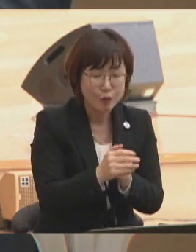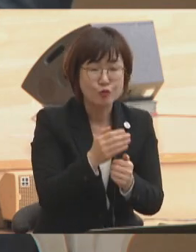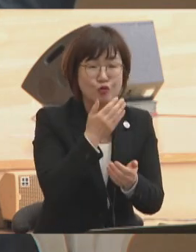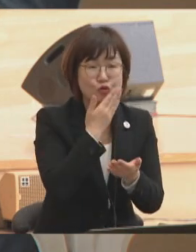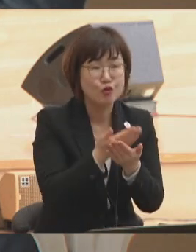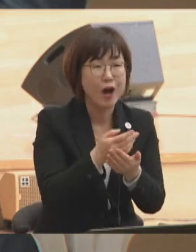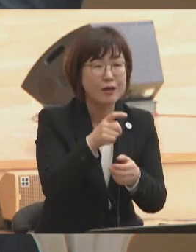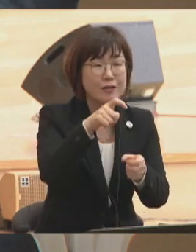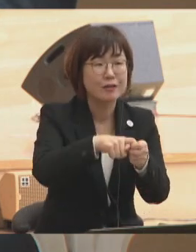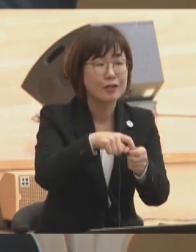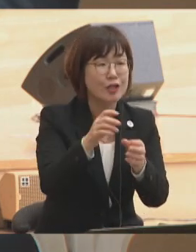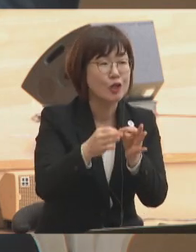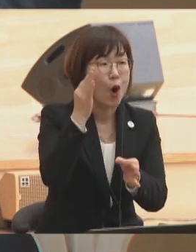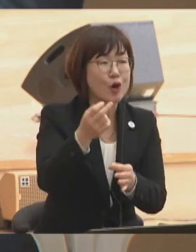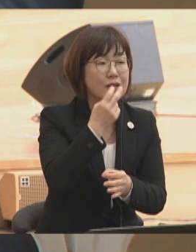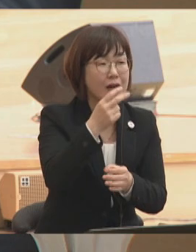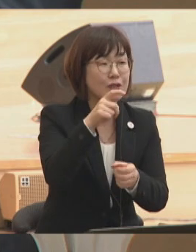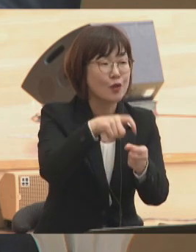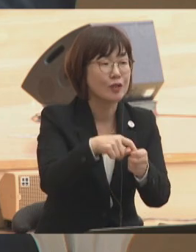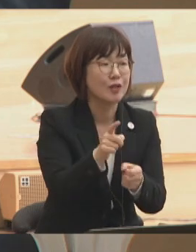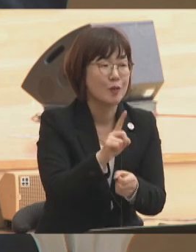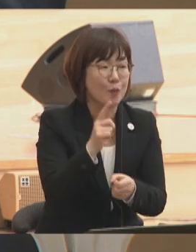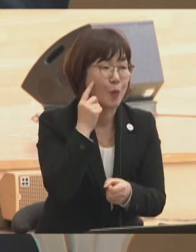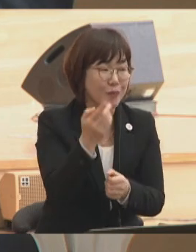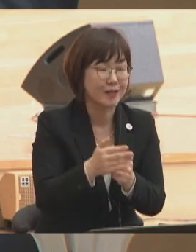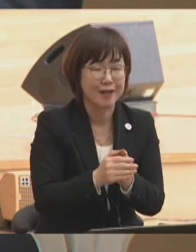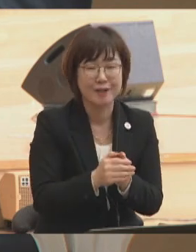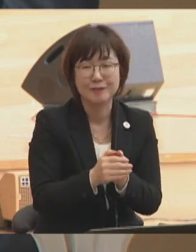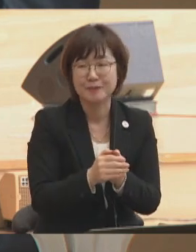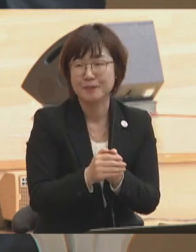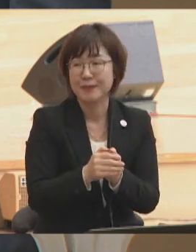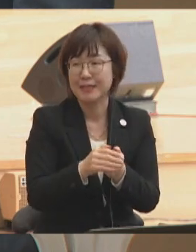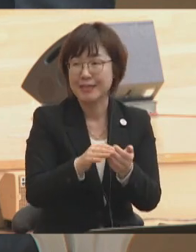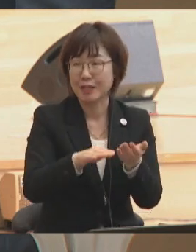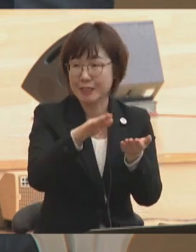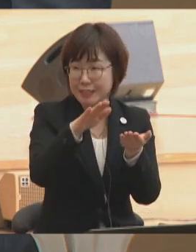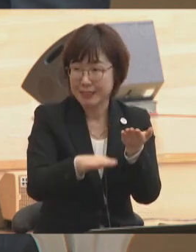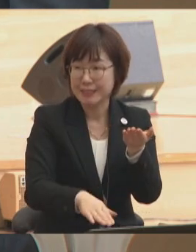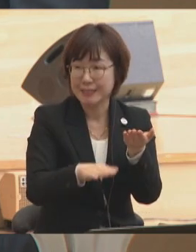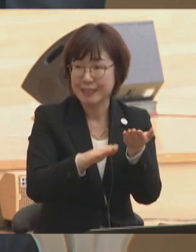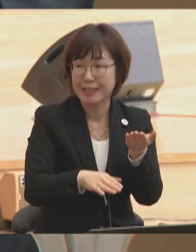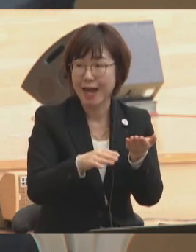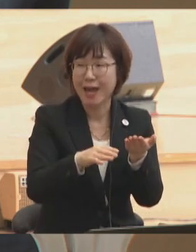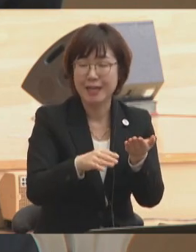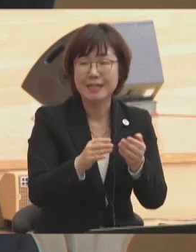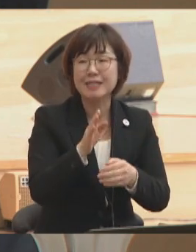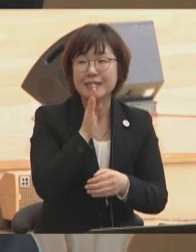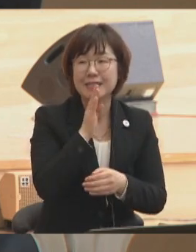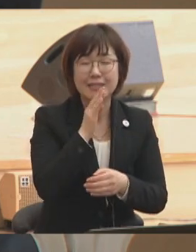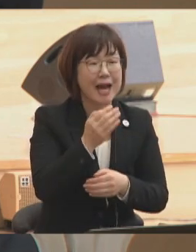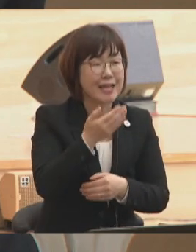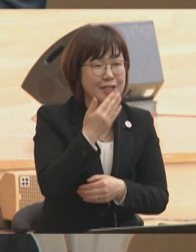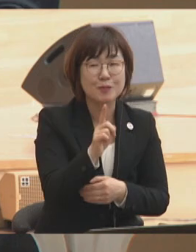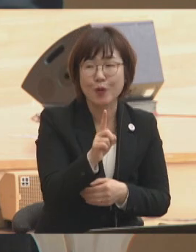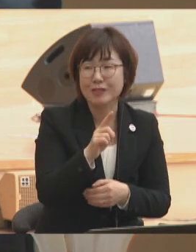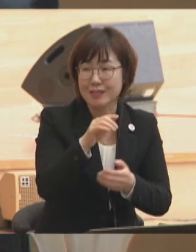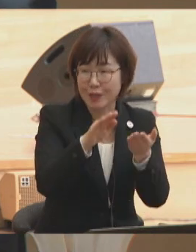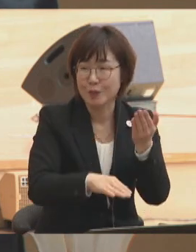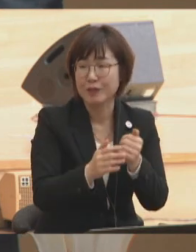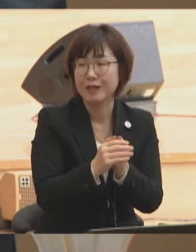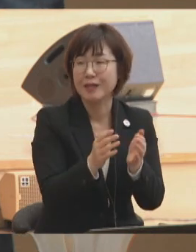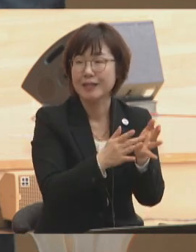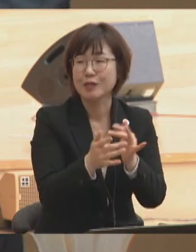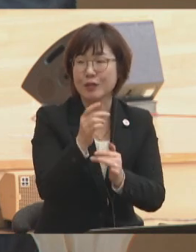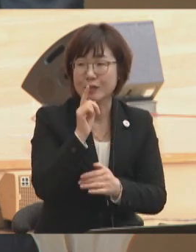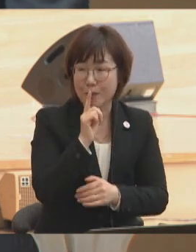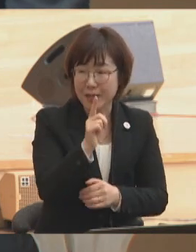오병이어 사건이 나온 그 뒤에 다 나옵니다. 그 뒤를 안 읽어서 그렇지. 뒤에 뭐라고 말, 진짜 양식이 뭔지 같이 읽을까요?